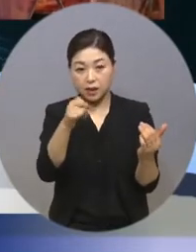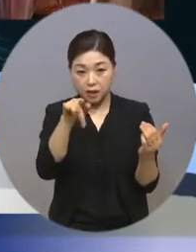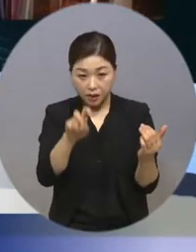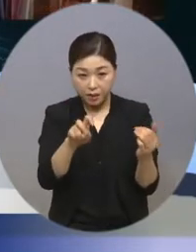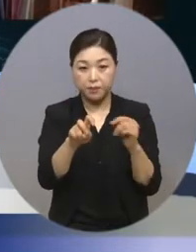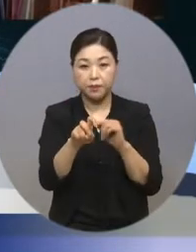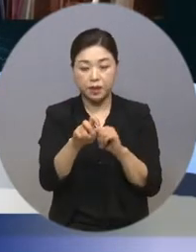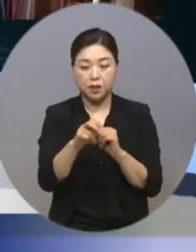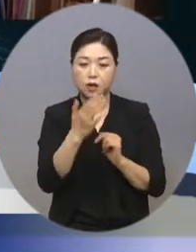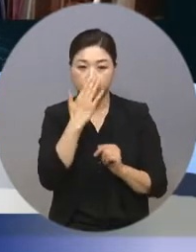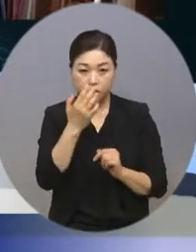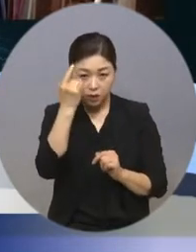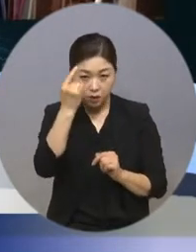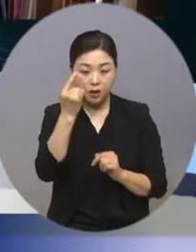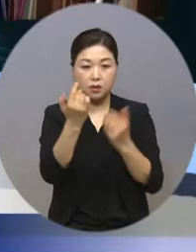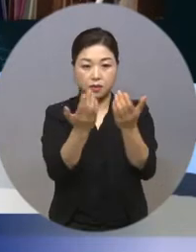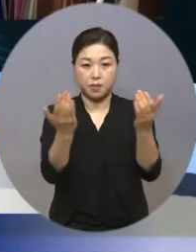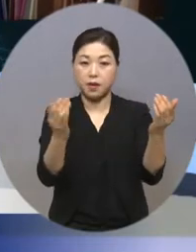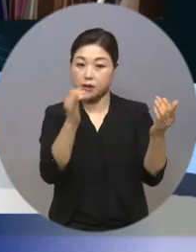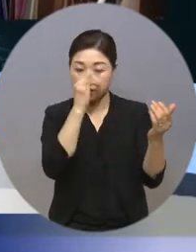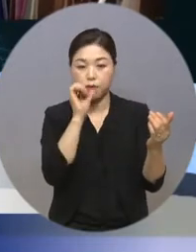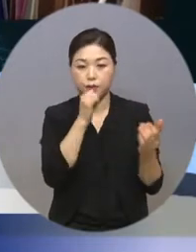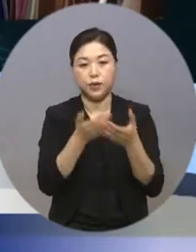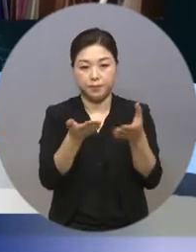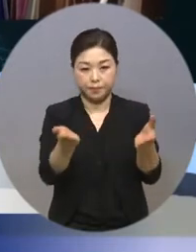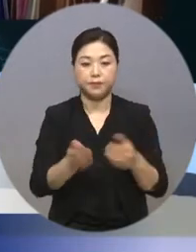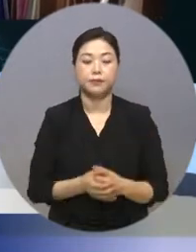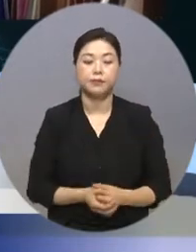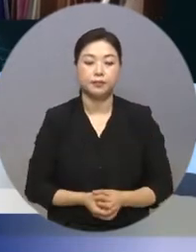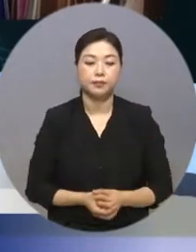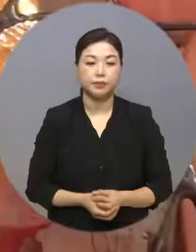열렸습니다. 그 작품들을 이소영 기자가 소개합니다.